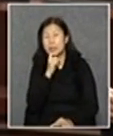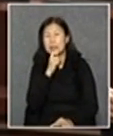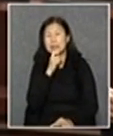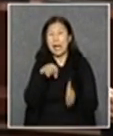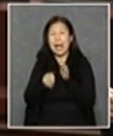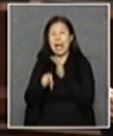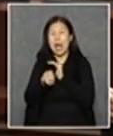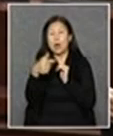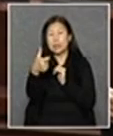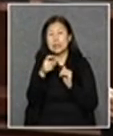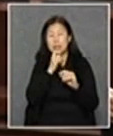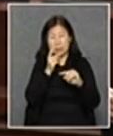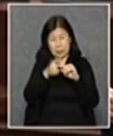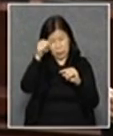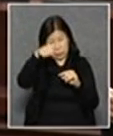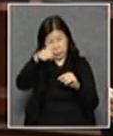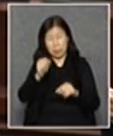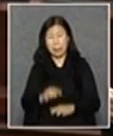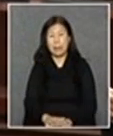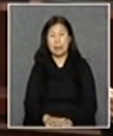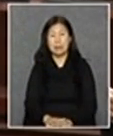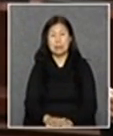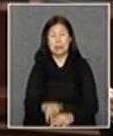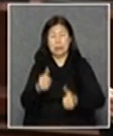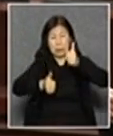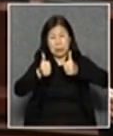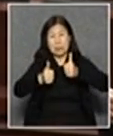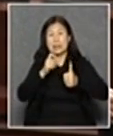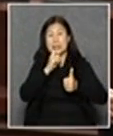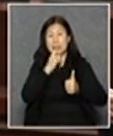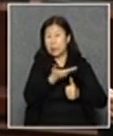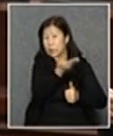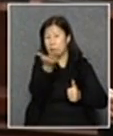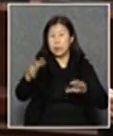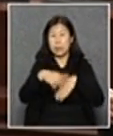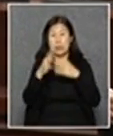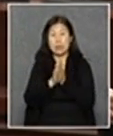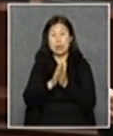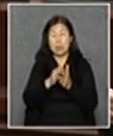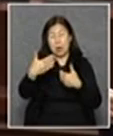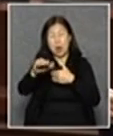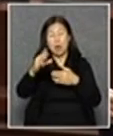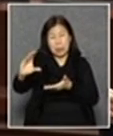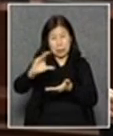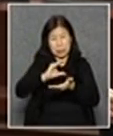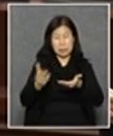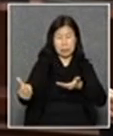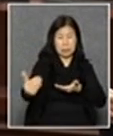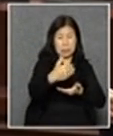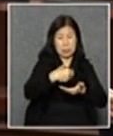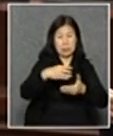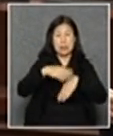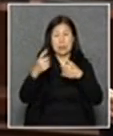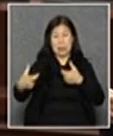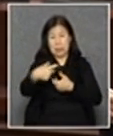口。我同意賽事除了要力爭各方贊助之外，政府亦應該協助主